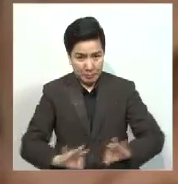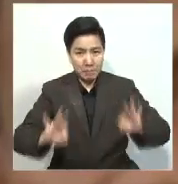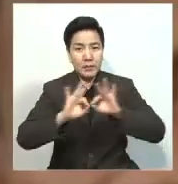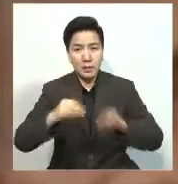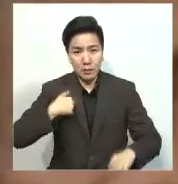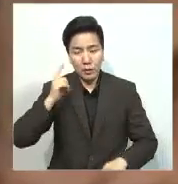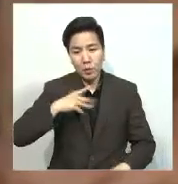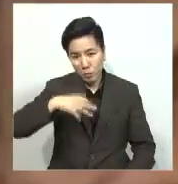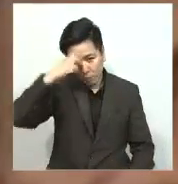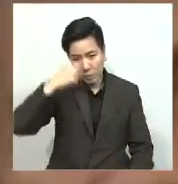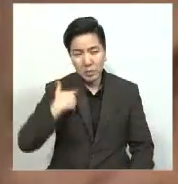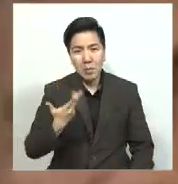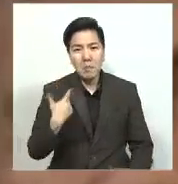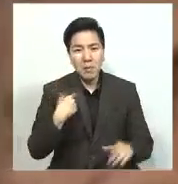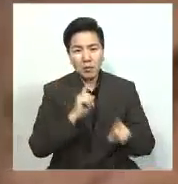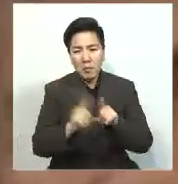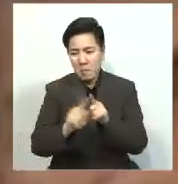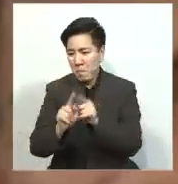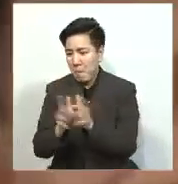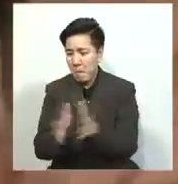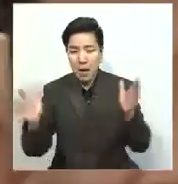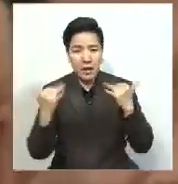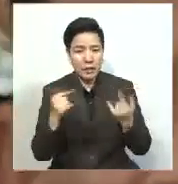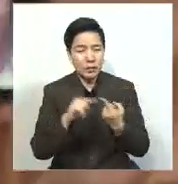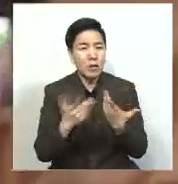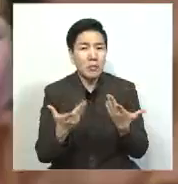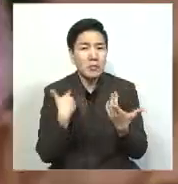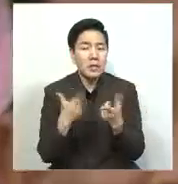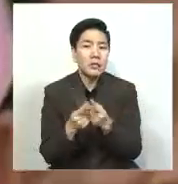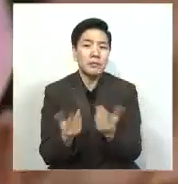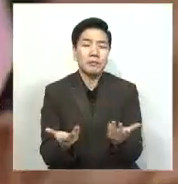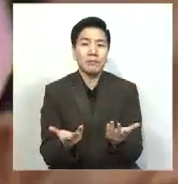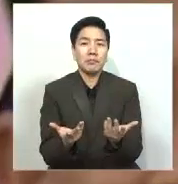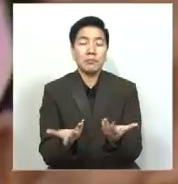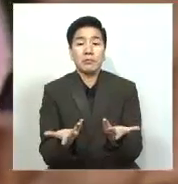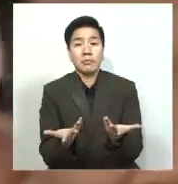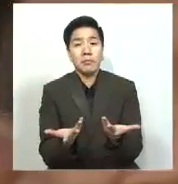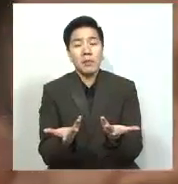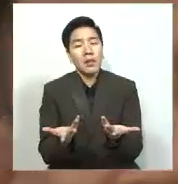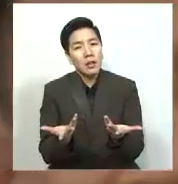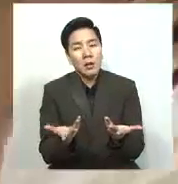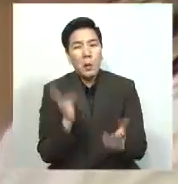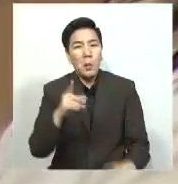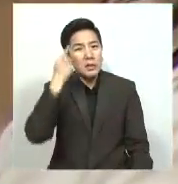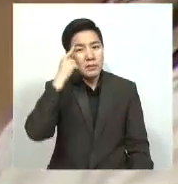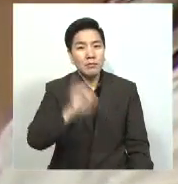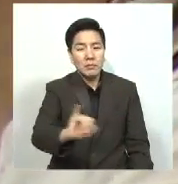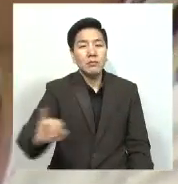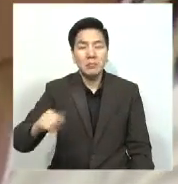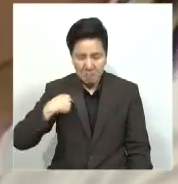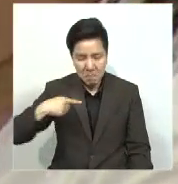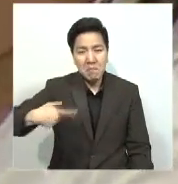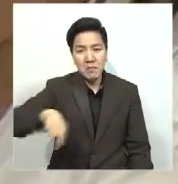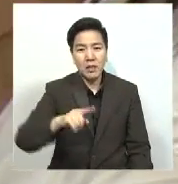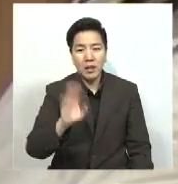นะมันเยอะไงมันเยอะมันมีพวกอะไรล่ะพวกไม่หวังดีก็เยอะพร้อมควรนะ